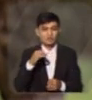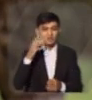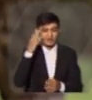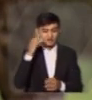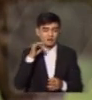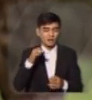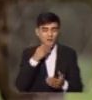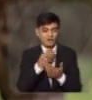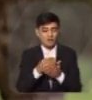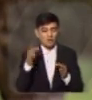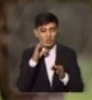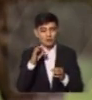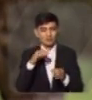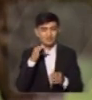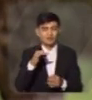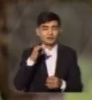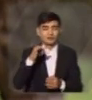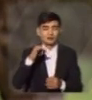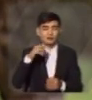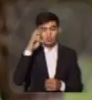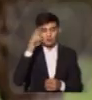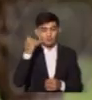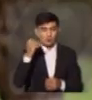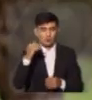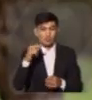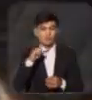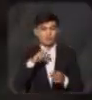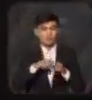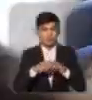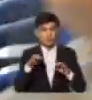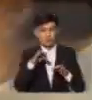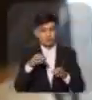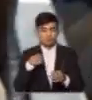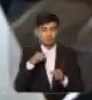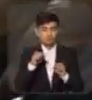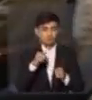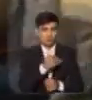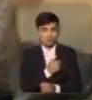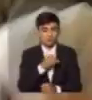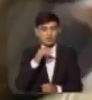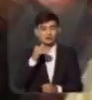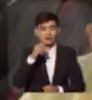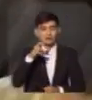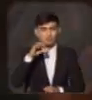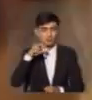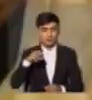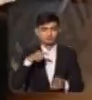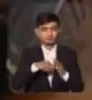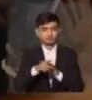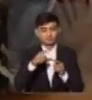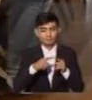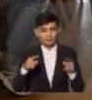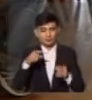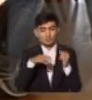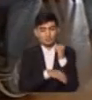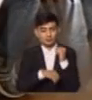идеяларымызды айтқымыз келеді, және елдік ұлттық мәселелерді, ұлттық мүддені қорғағымыз келеді. Жанболат Мамайдың пробациялық бақылау мерзімі жыл соңында